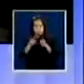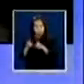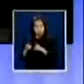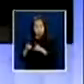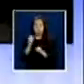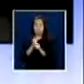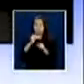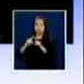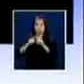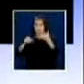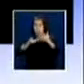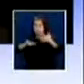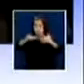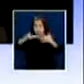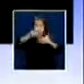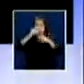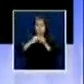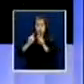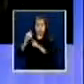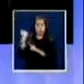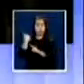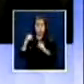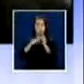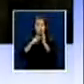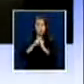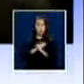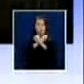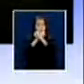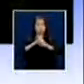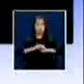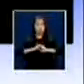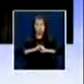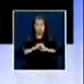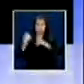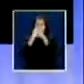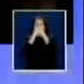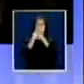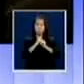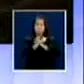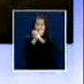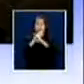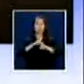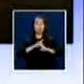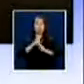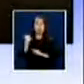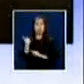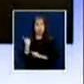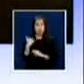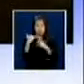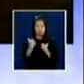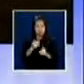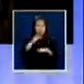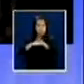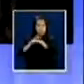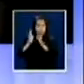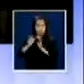นครับว่าเป็นเรื่องของการป้องกันตัวเท่านั้นอยากจะขอเรียนพี่น้องประชาชนว่าถ้าท่านติดตามข่าวสารจะพบ